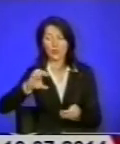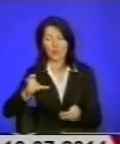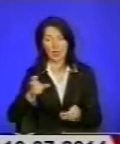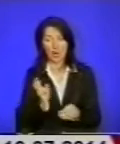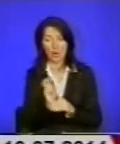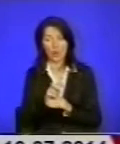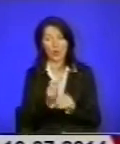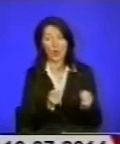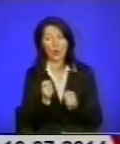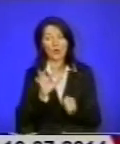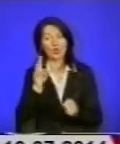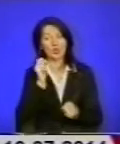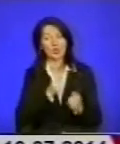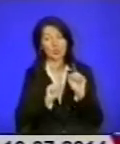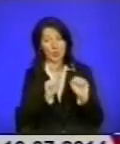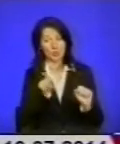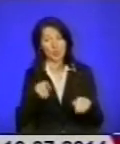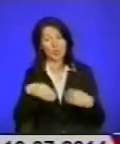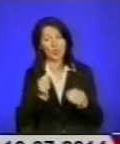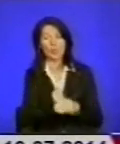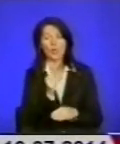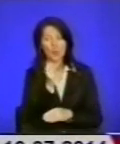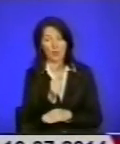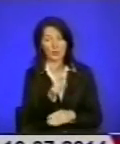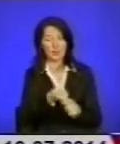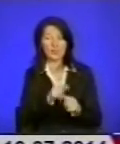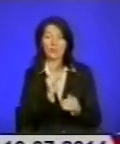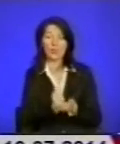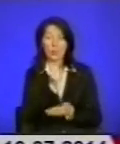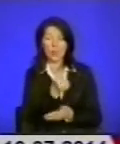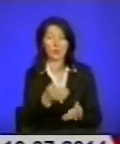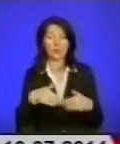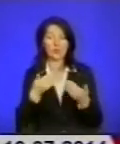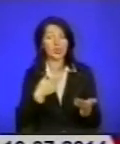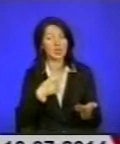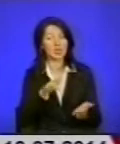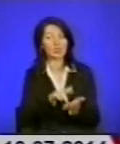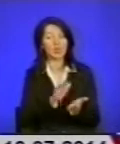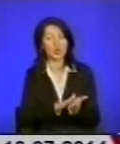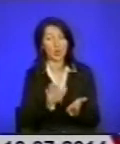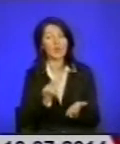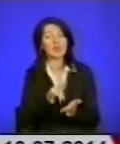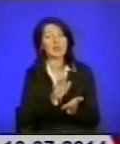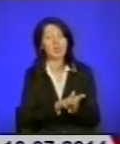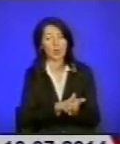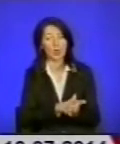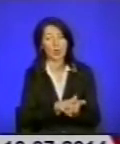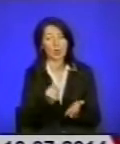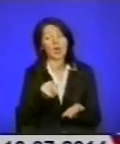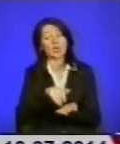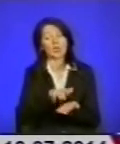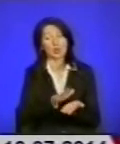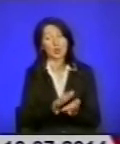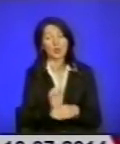соціального захисту, їй дають направлення, і з цим направленням вони звертаються до нас в реєстратуру. В реєстратурі їх